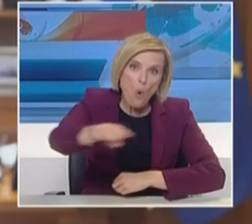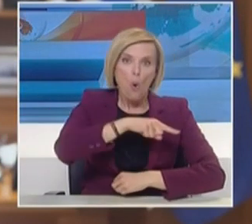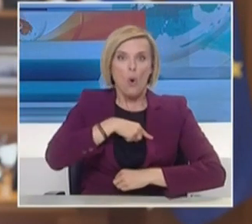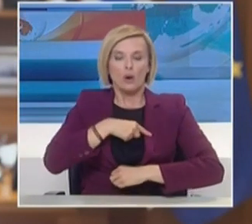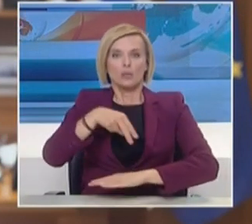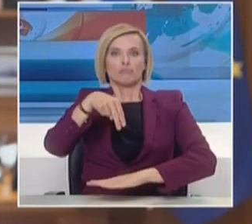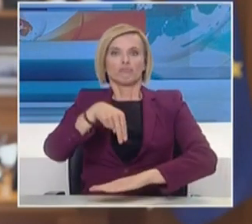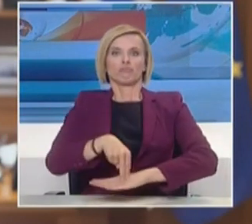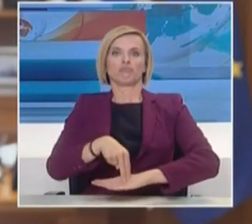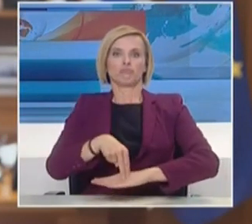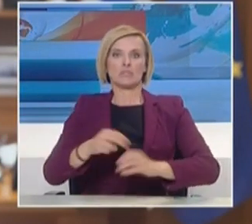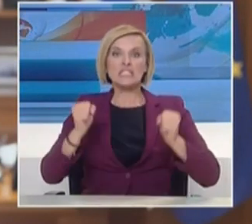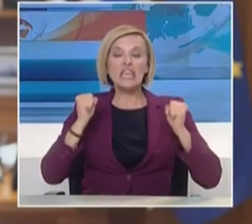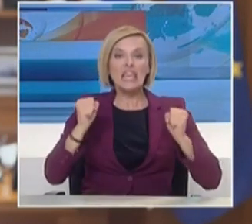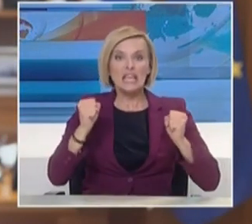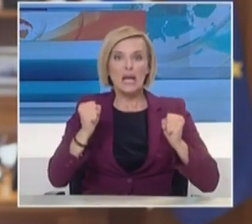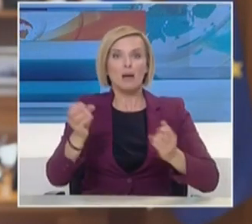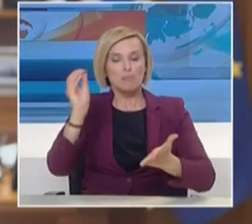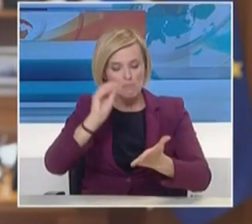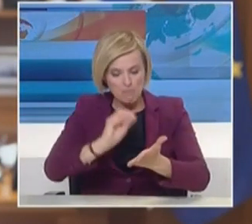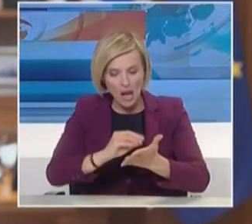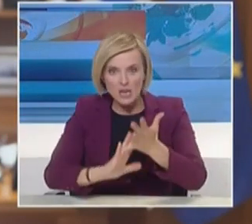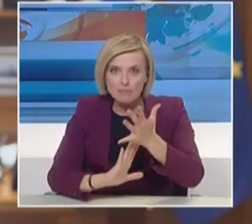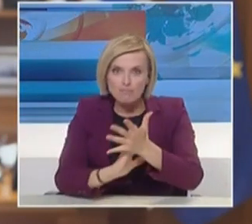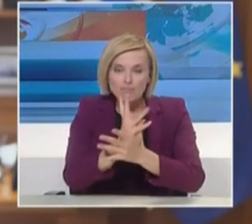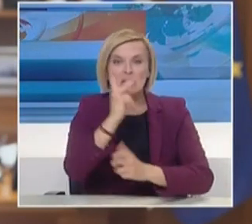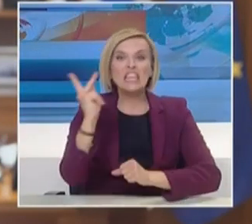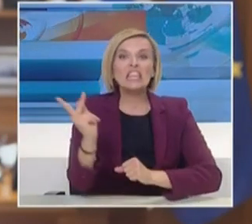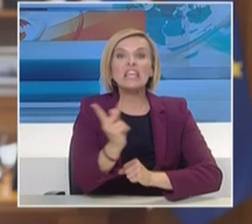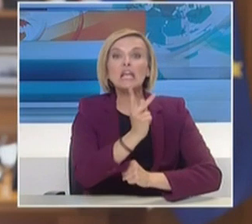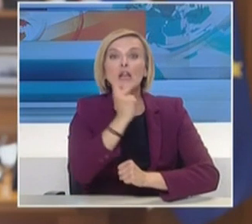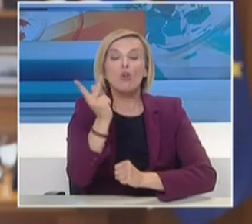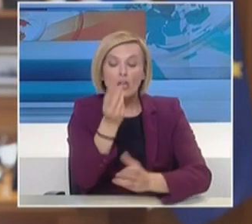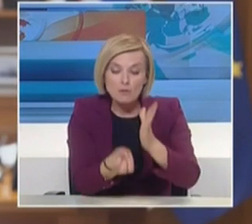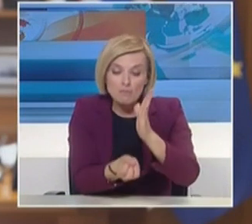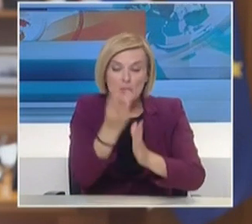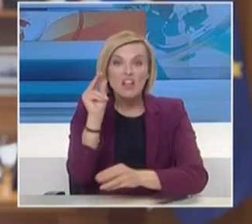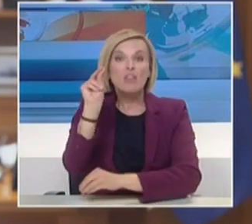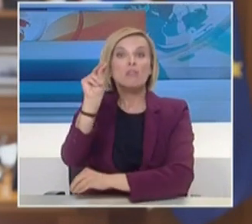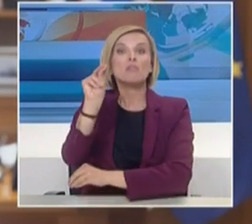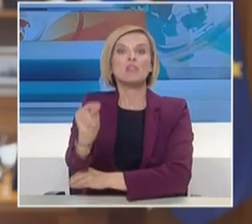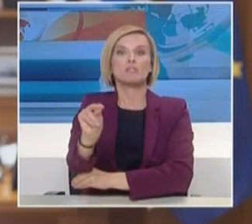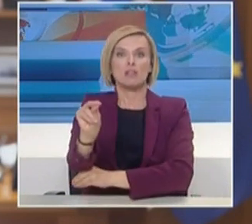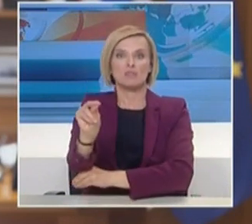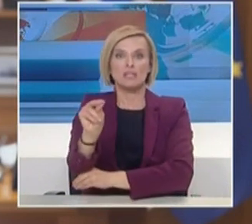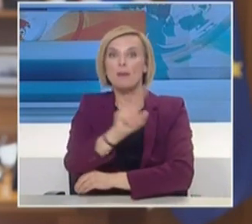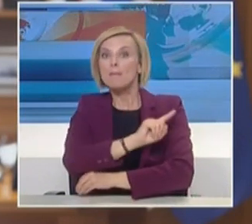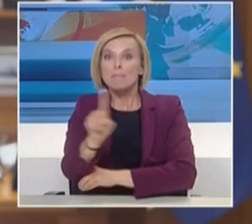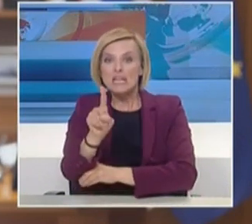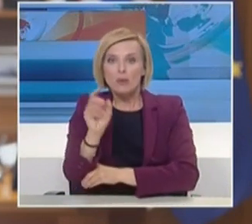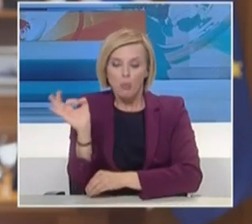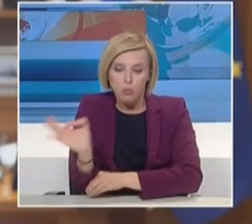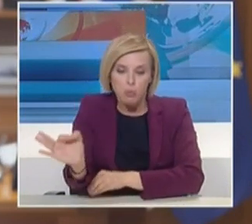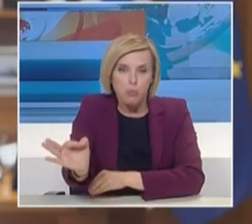δικό μας μέτωπο. Να ξαναγράψουμε ένα νέο κοινωνικό συμβόλαιο. Με πρώτη δέσμευση να σπάσει η αλυσίδα μετάδοσης του